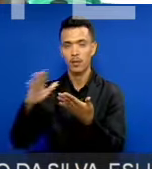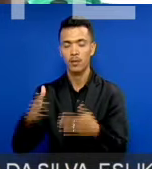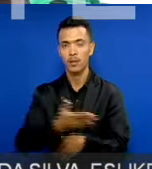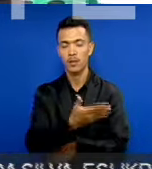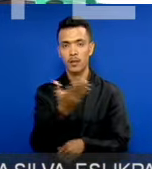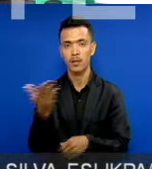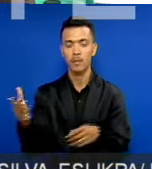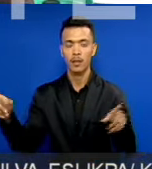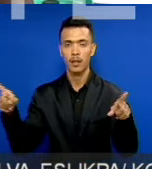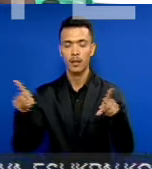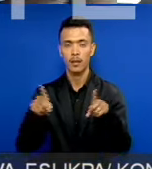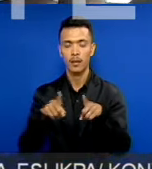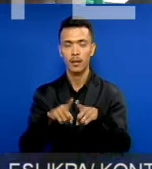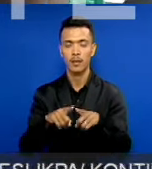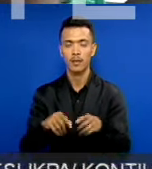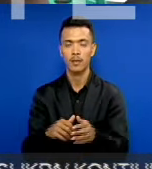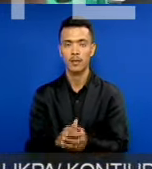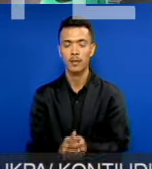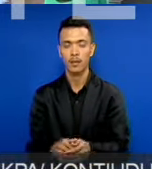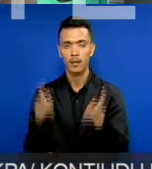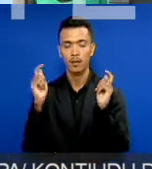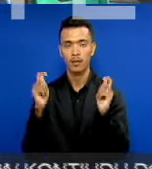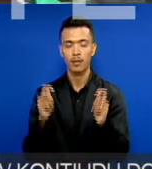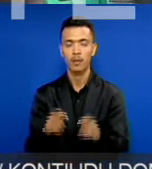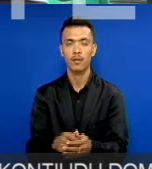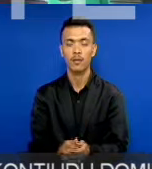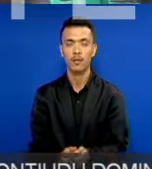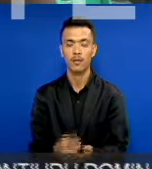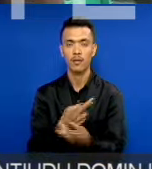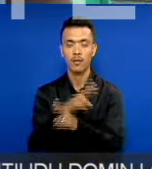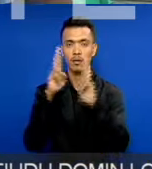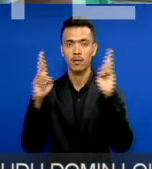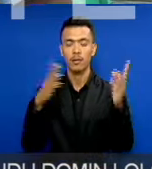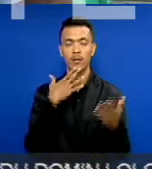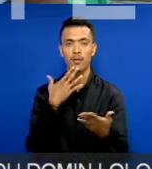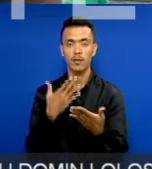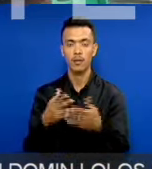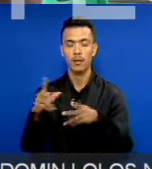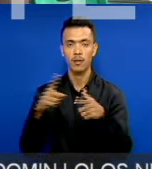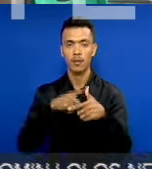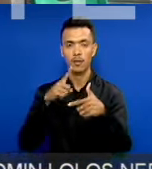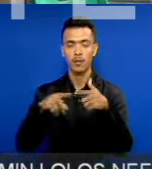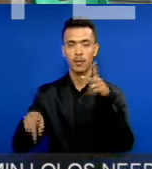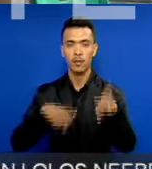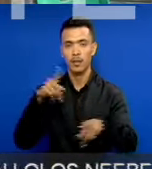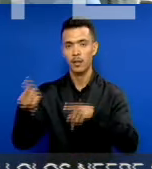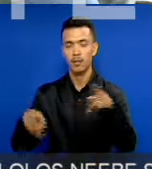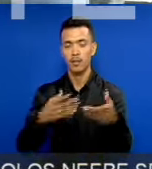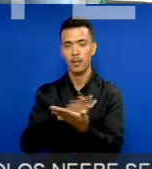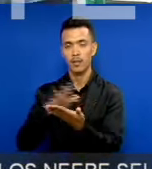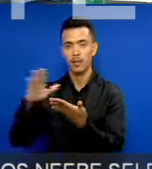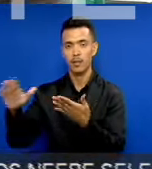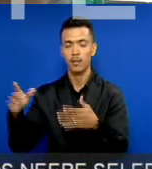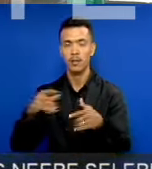de kita buatnya makan kita buat kooperasi kata buat nih ini harus satu dia kita puis emang mai sosa puis ibu mbak ibu